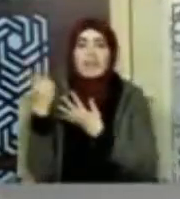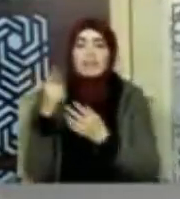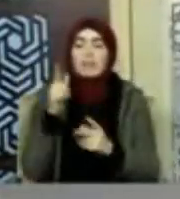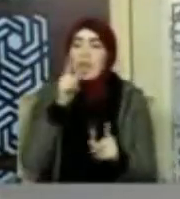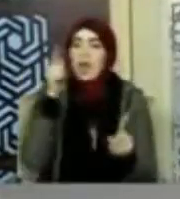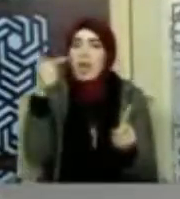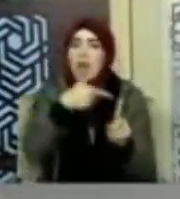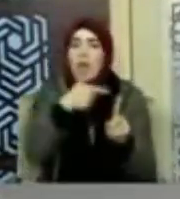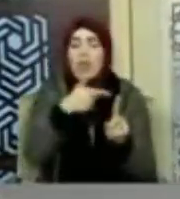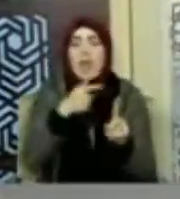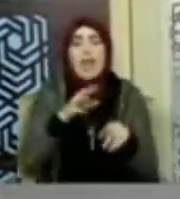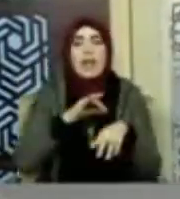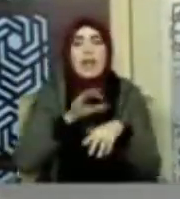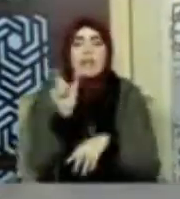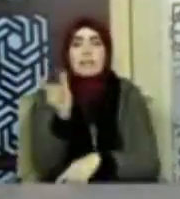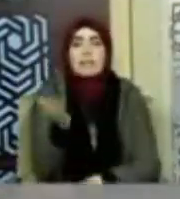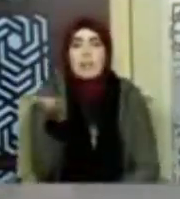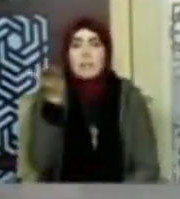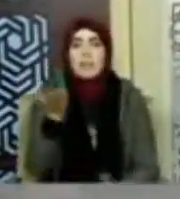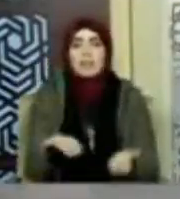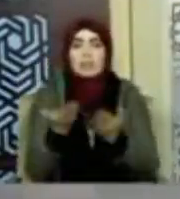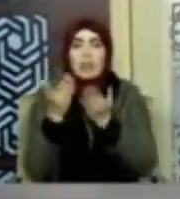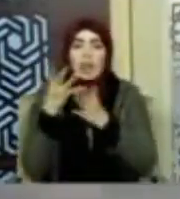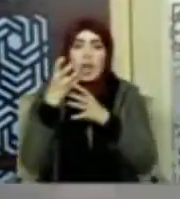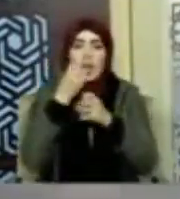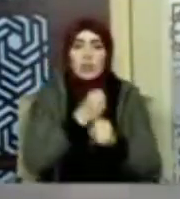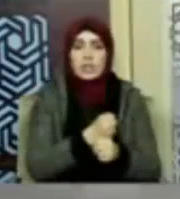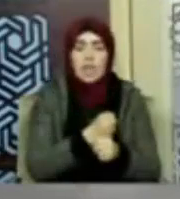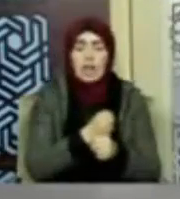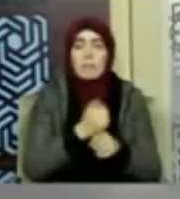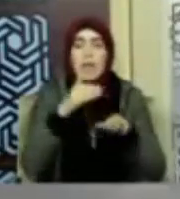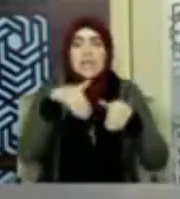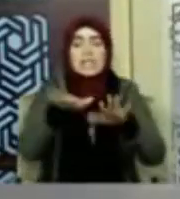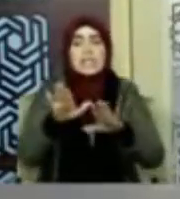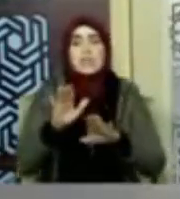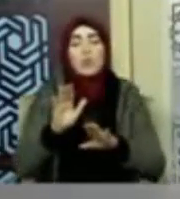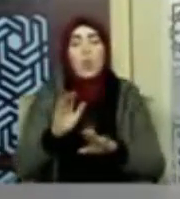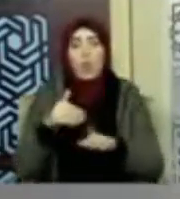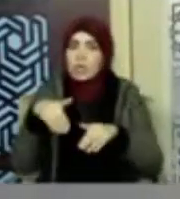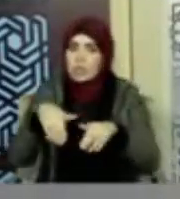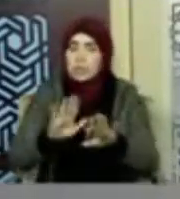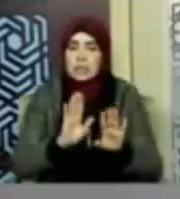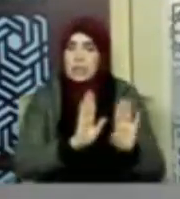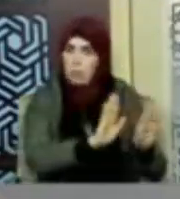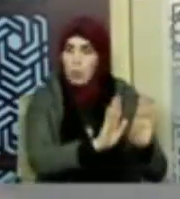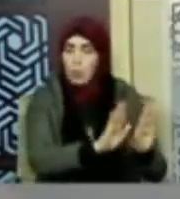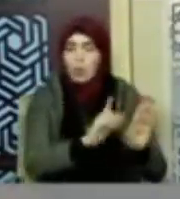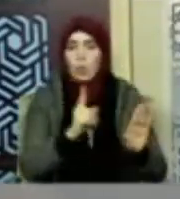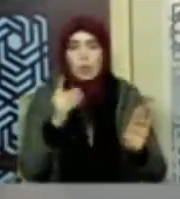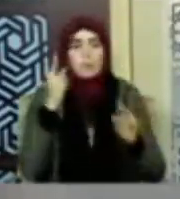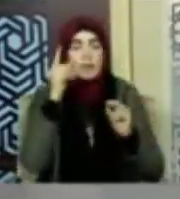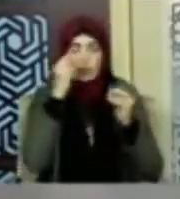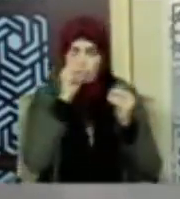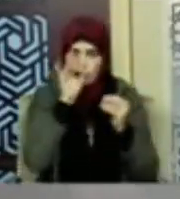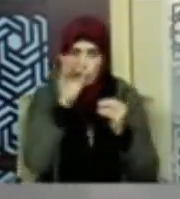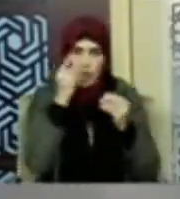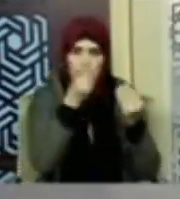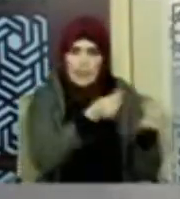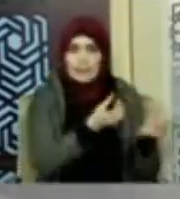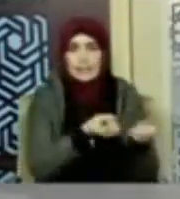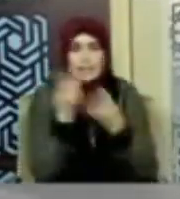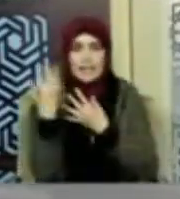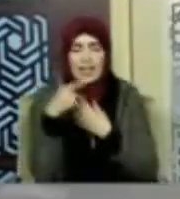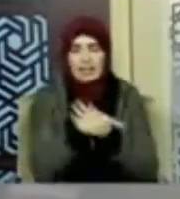النبي صلى الله عليه وسلم دعه يا عمر، فإن منهم من